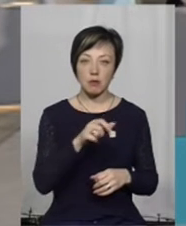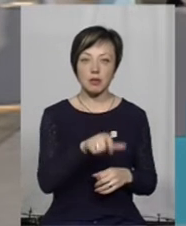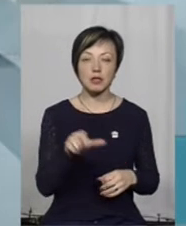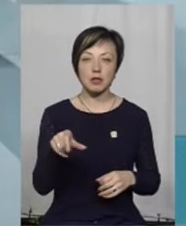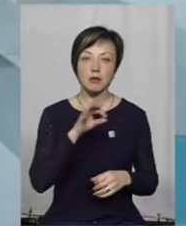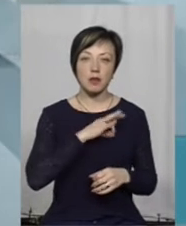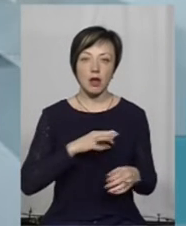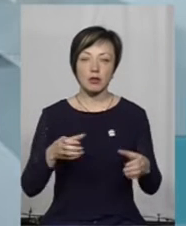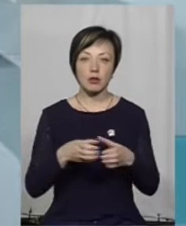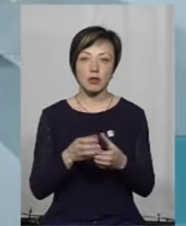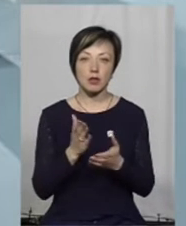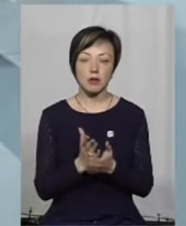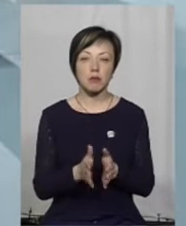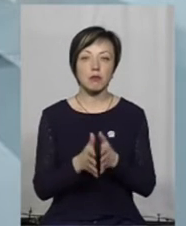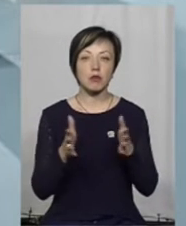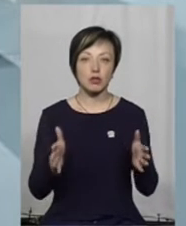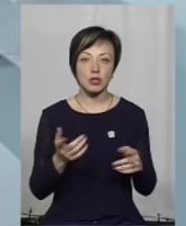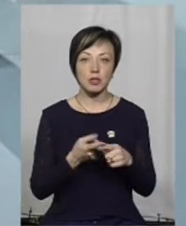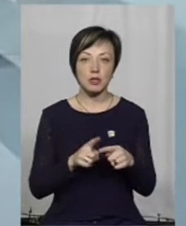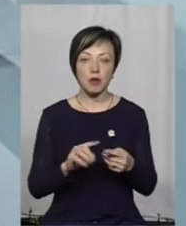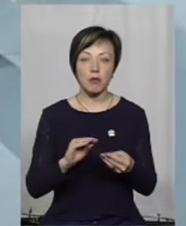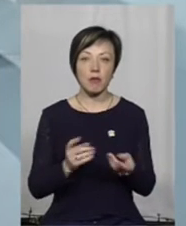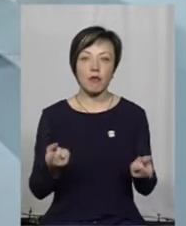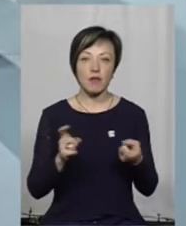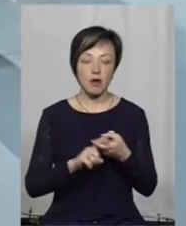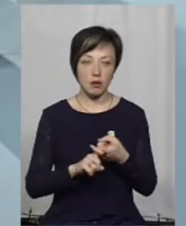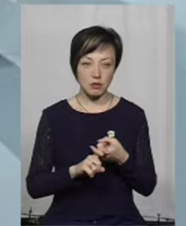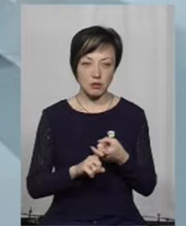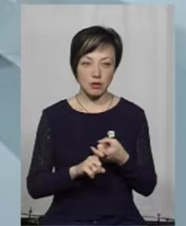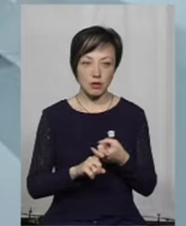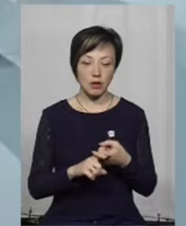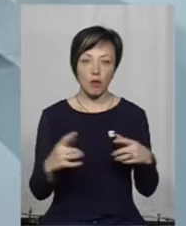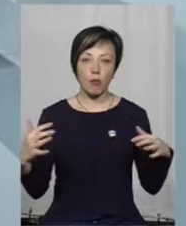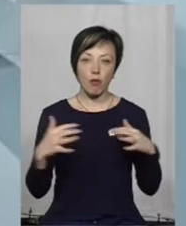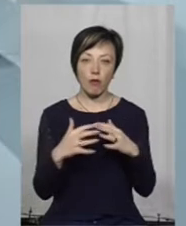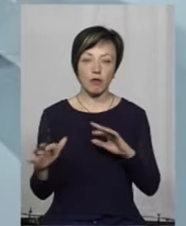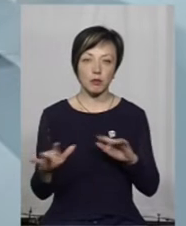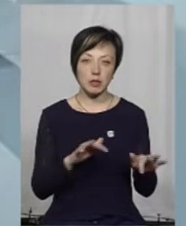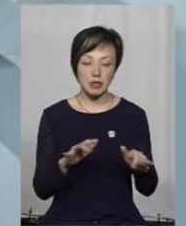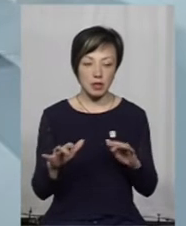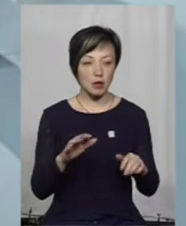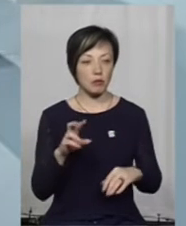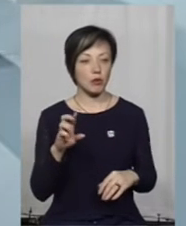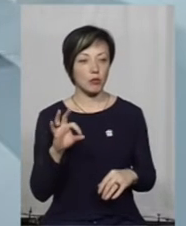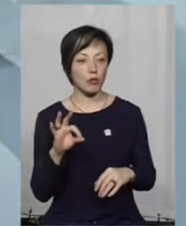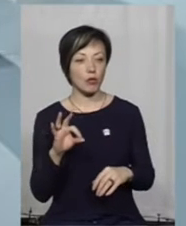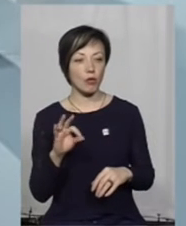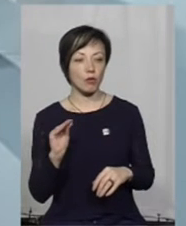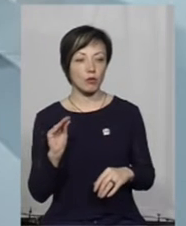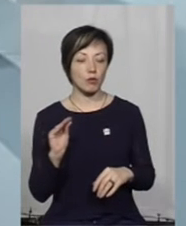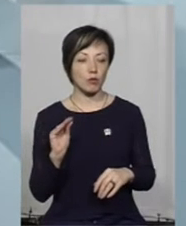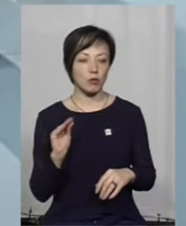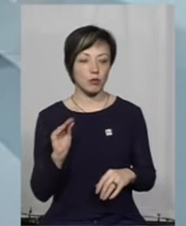пасажирів пільгових категорій становиться більше. Це і пов'язано з бойовими діями, тому що